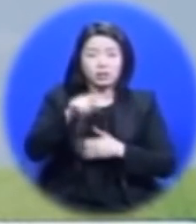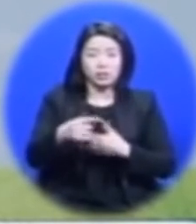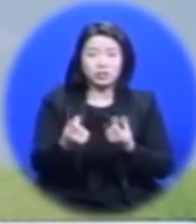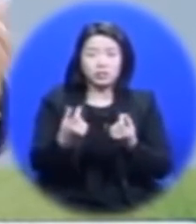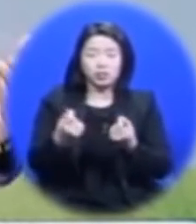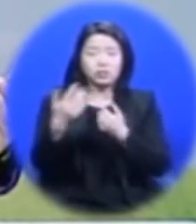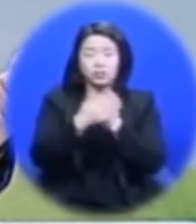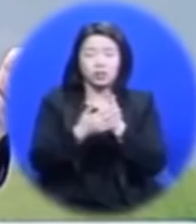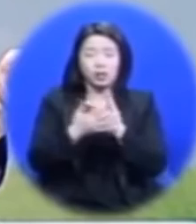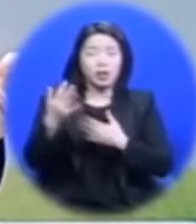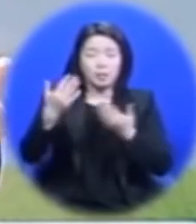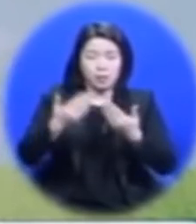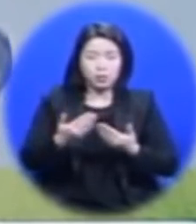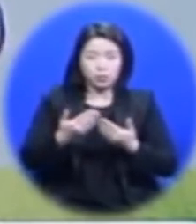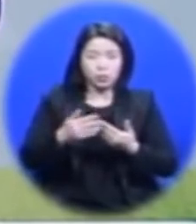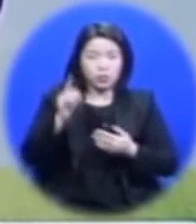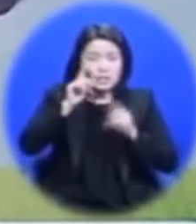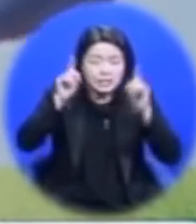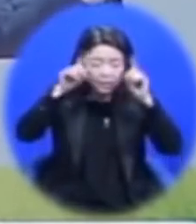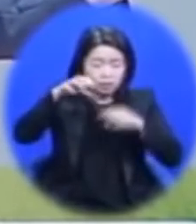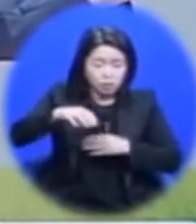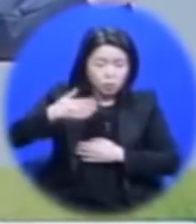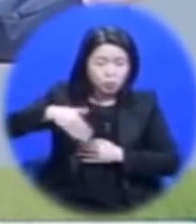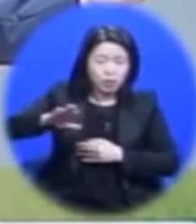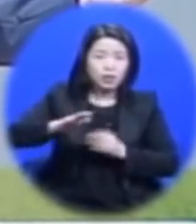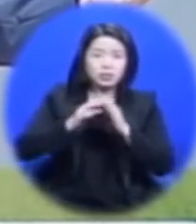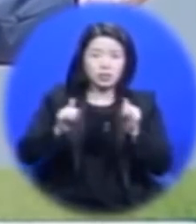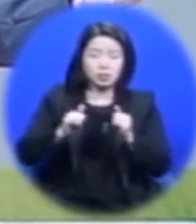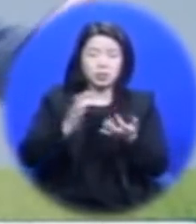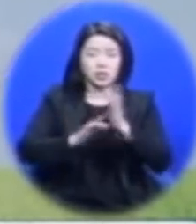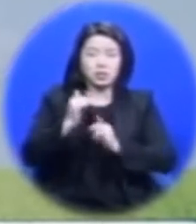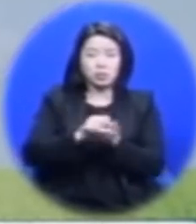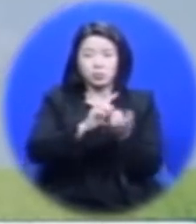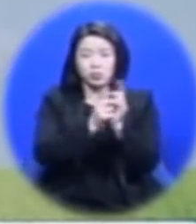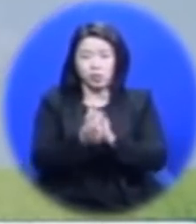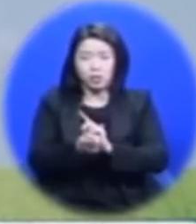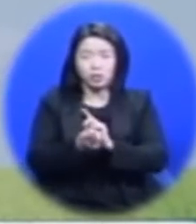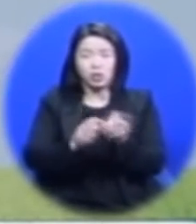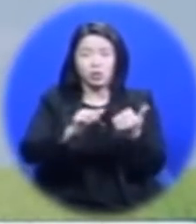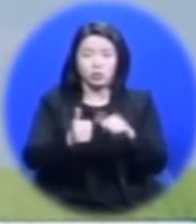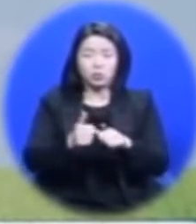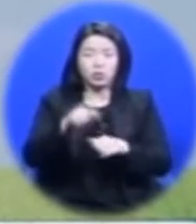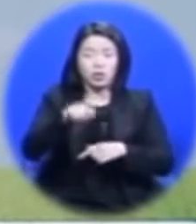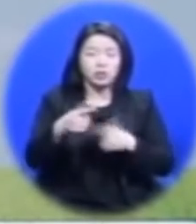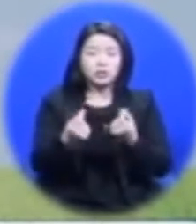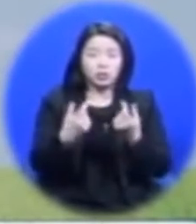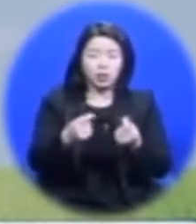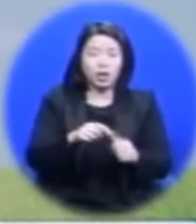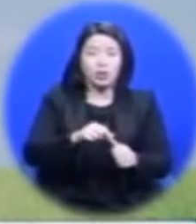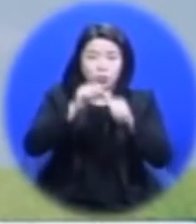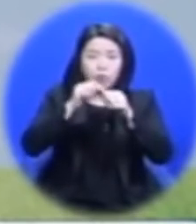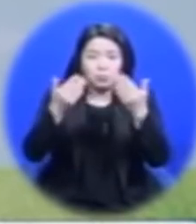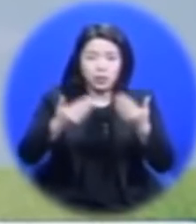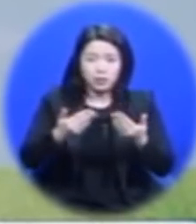받아놓고 지옥 갈 사람이 예수님이 대신 죽어서 그렇게 구원받은 이런 은혜를